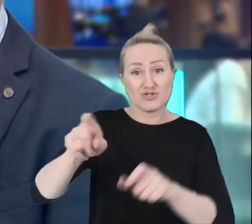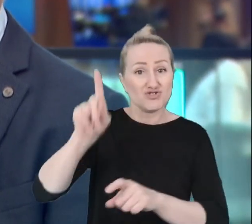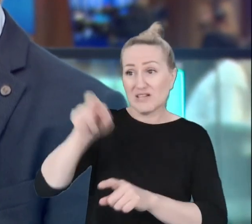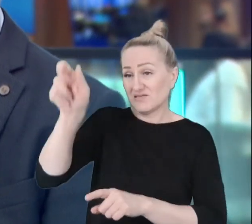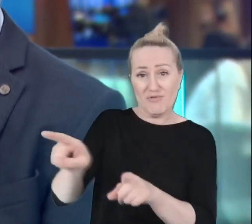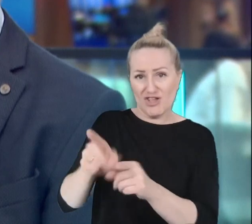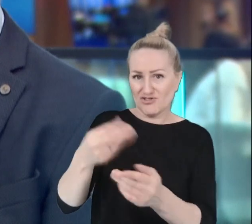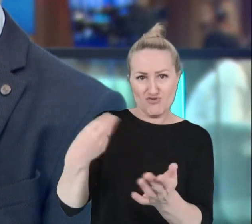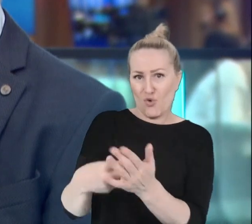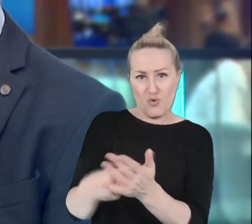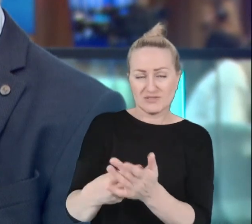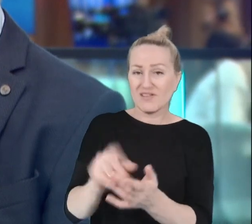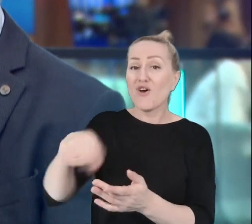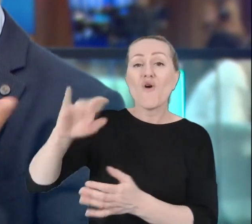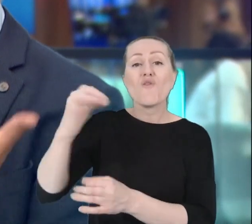jest niedoceniane i to,